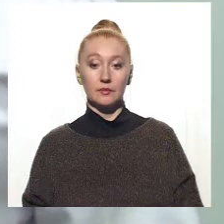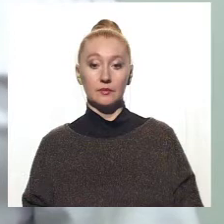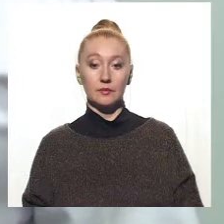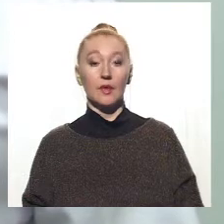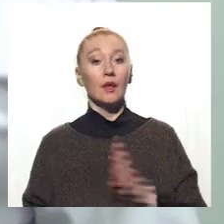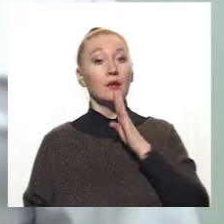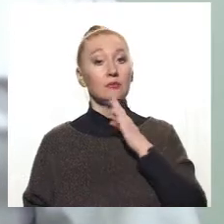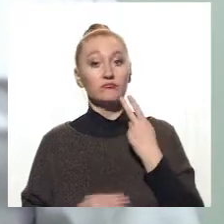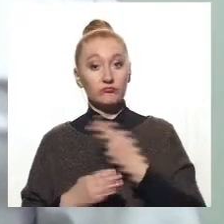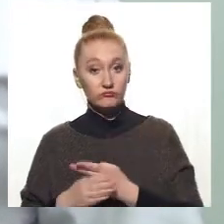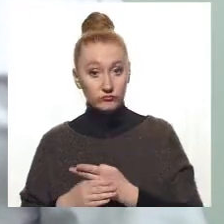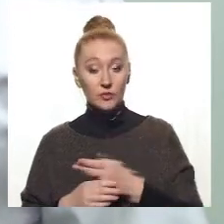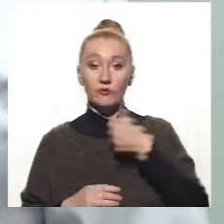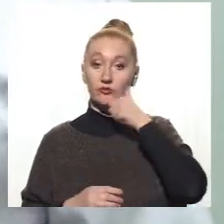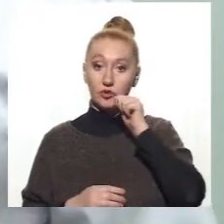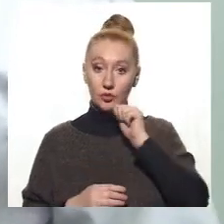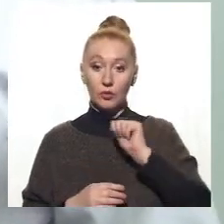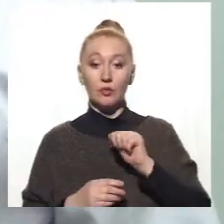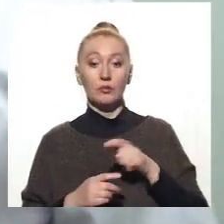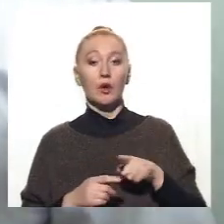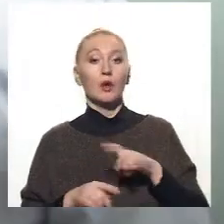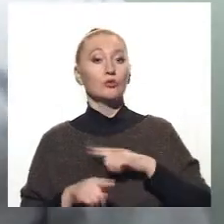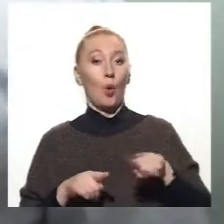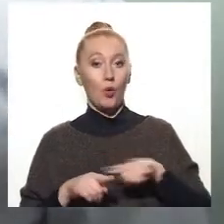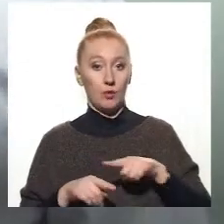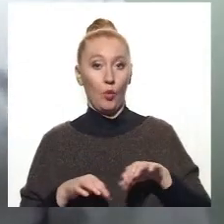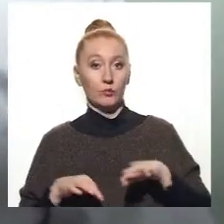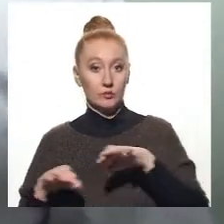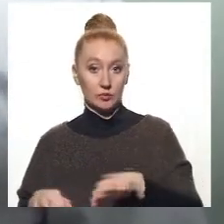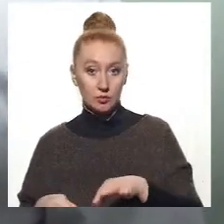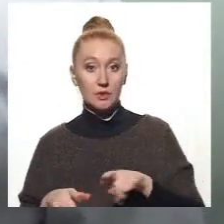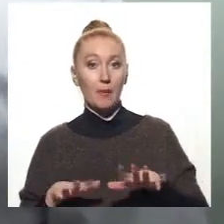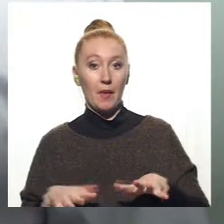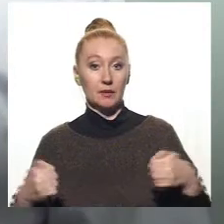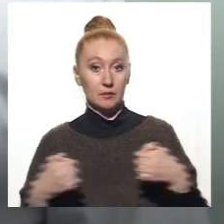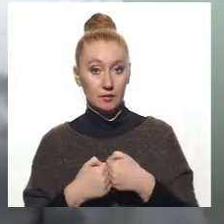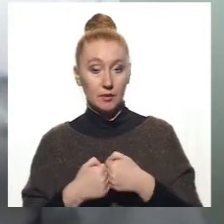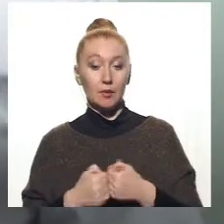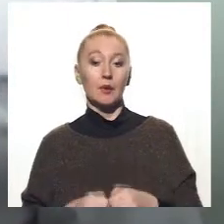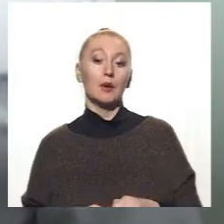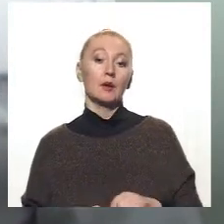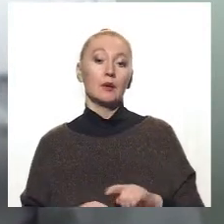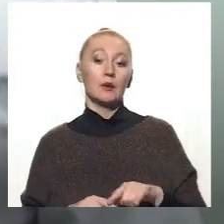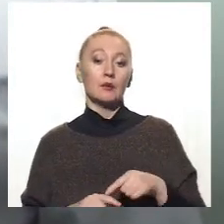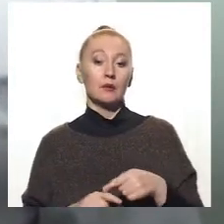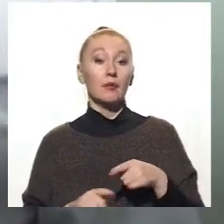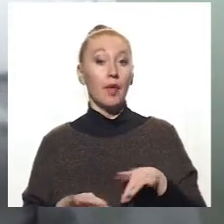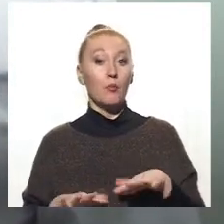Хвора надійшла вчора, вона доставлена бригадою швидкої медичної допомоги з міста ДТП. На